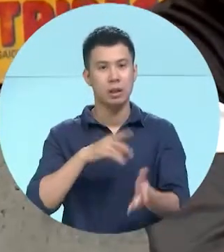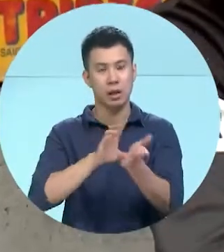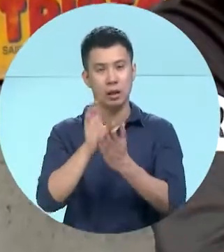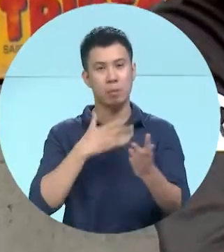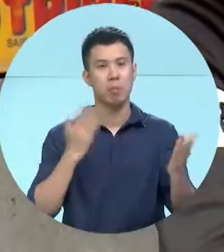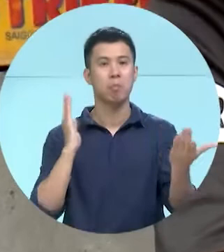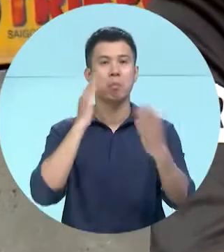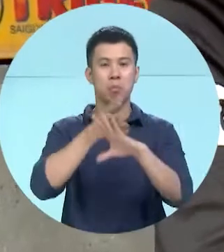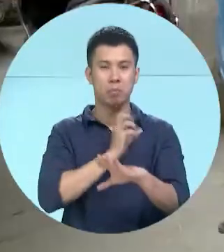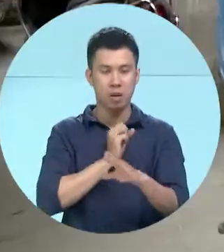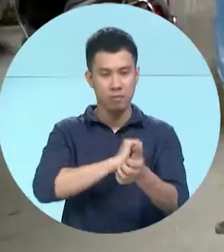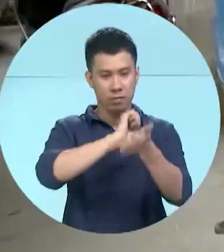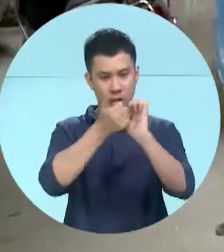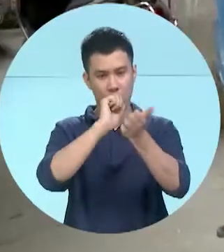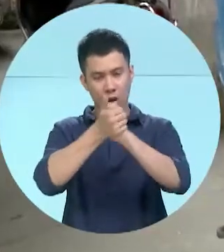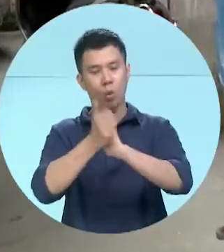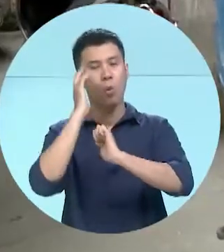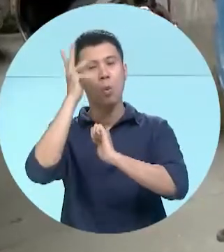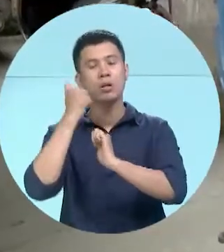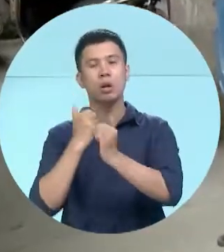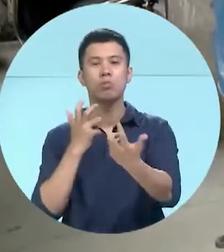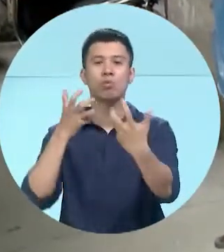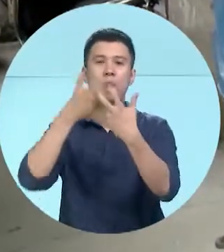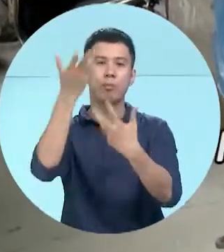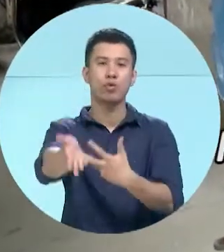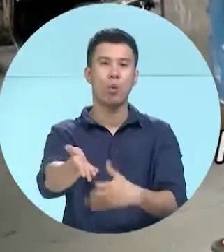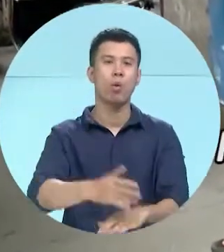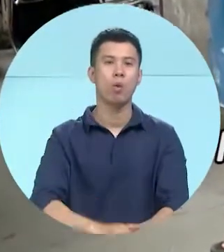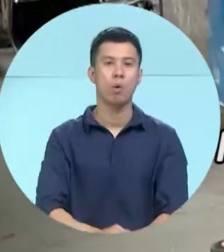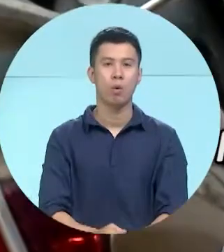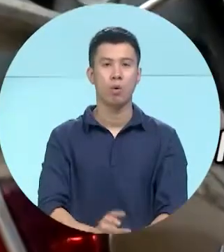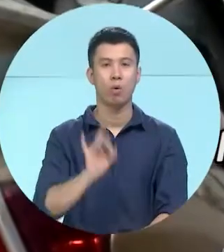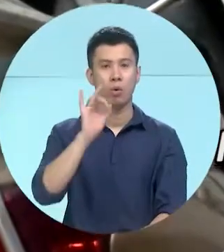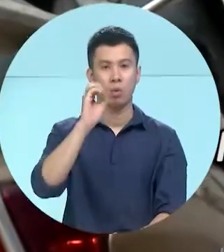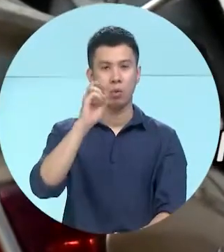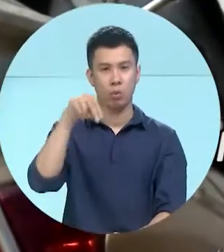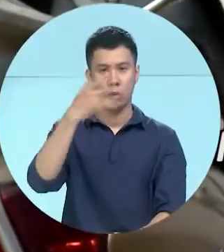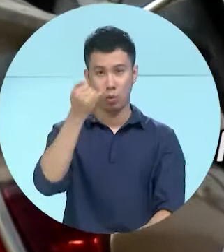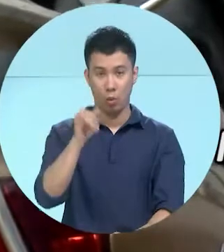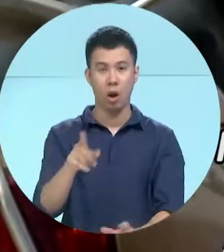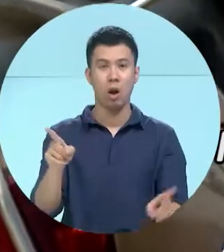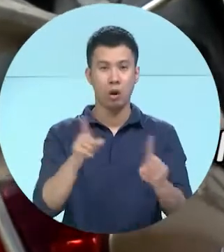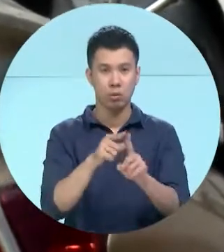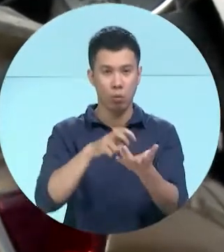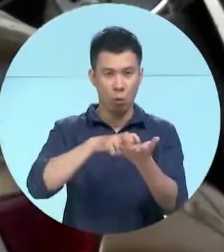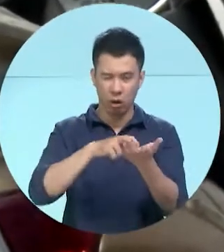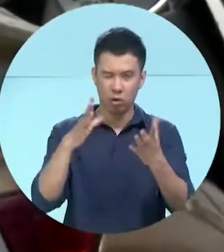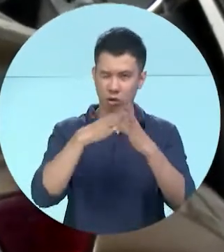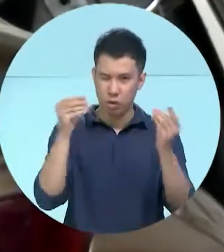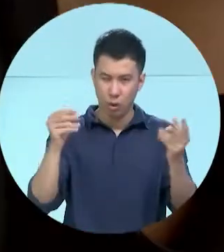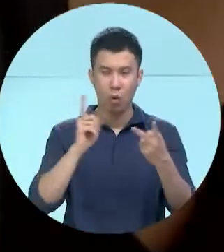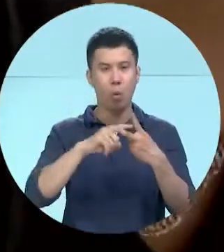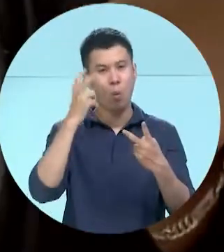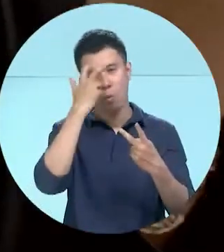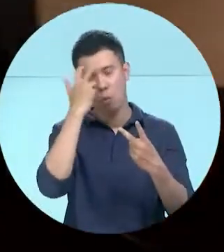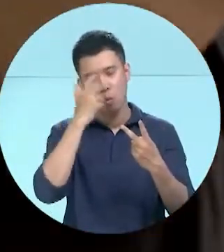Rồng Xanh xây dựng và thay đổi nhằm đảm bảo phù hợp với sự phát triển của Hoàng. Hoàng là một trường hợp dạng đa tật. Tại cái thời điểm